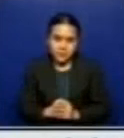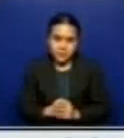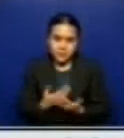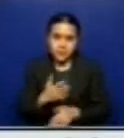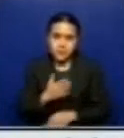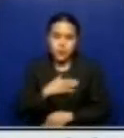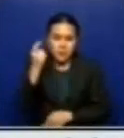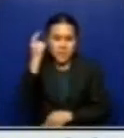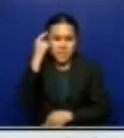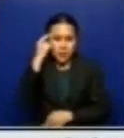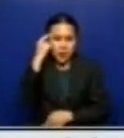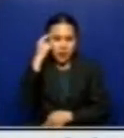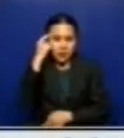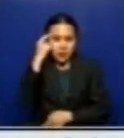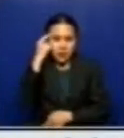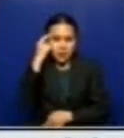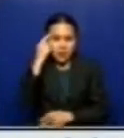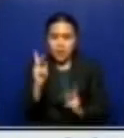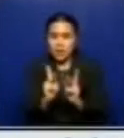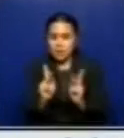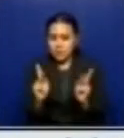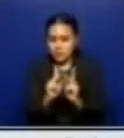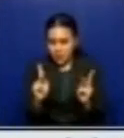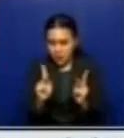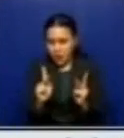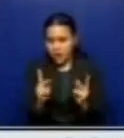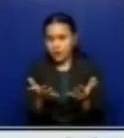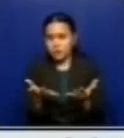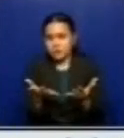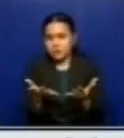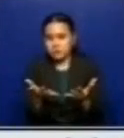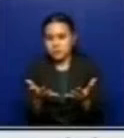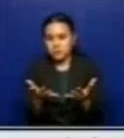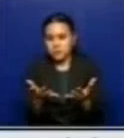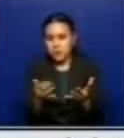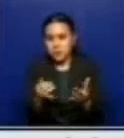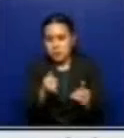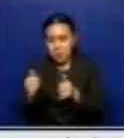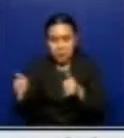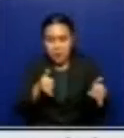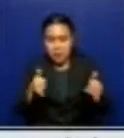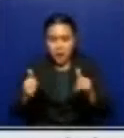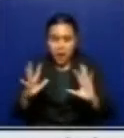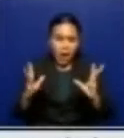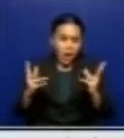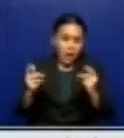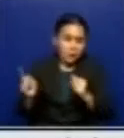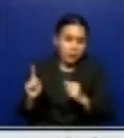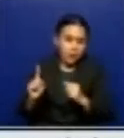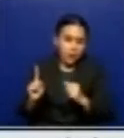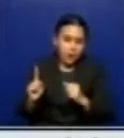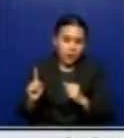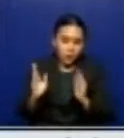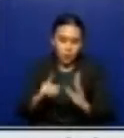าไม่ทราบว่ากรรมธิการวิสามัญค่อนข้างจะหายไปไหนหมดและไม่ทราบครับจะไม่มีคนต